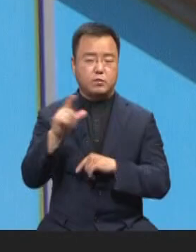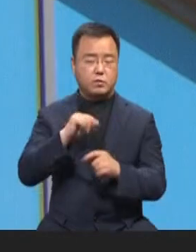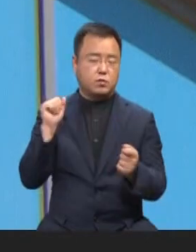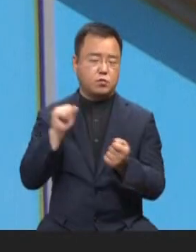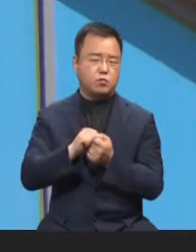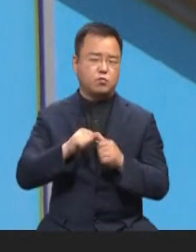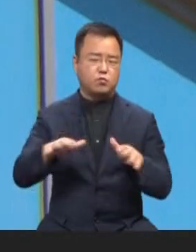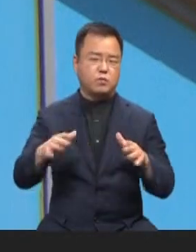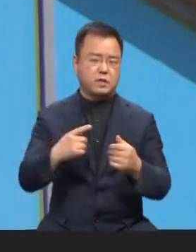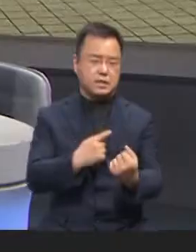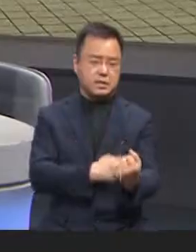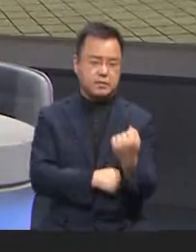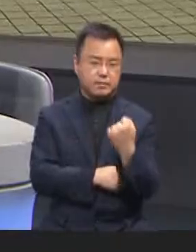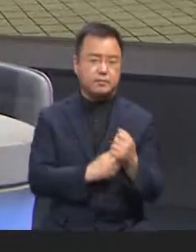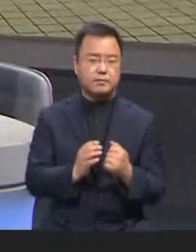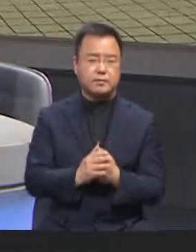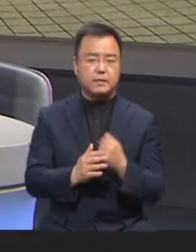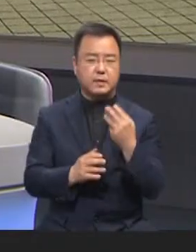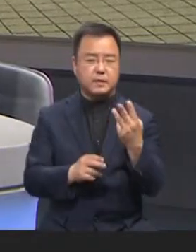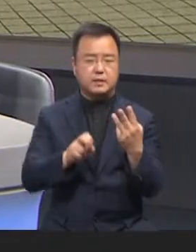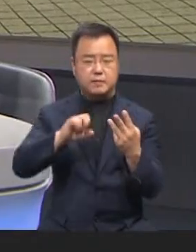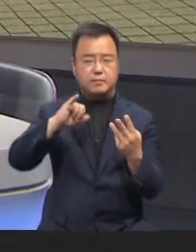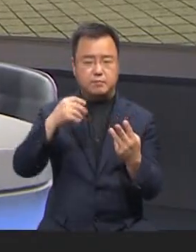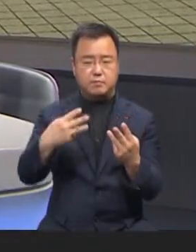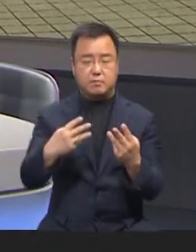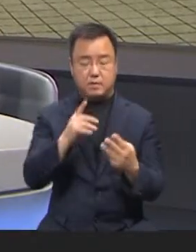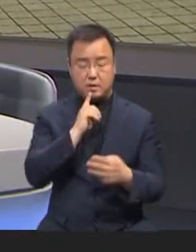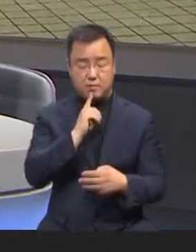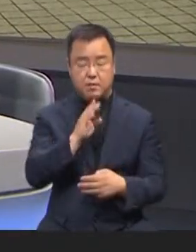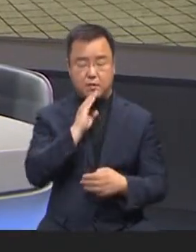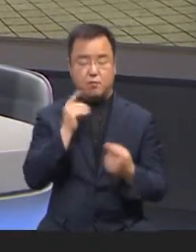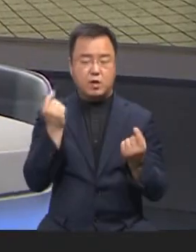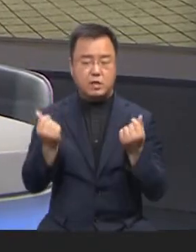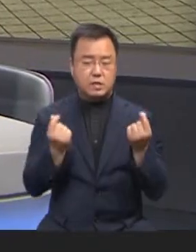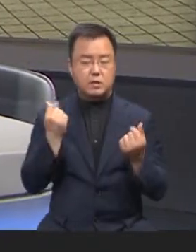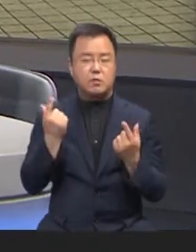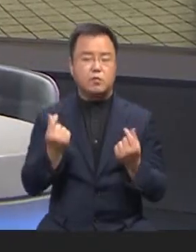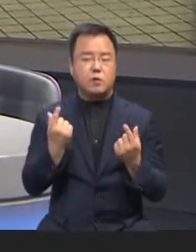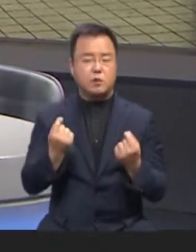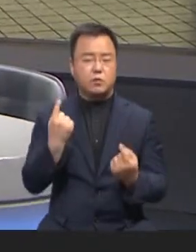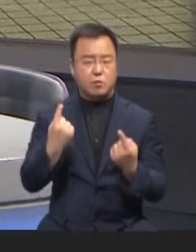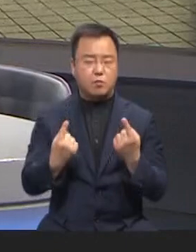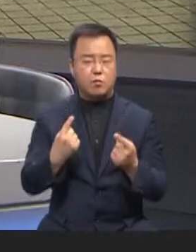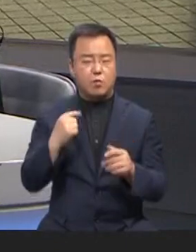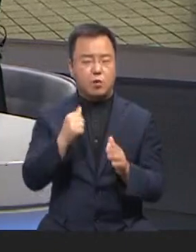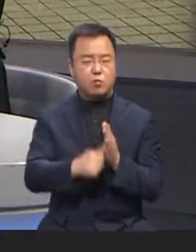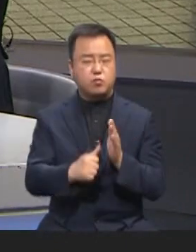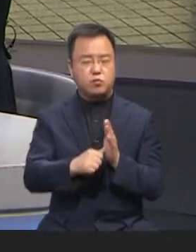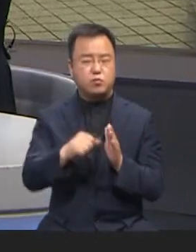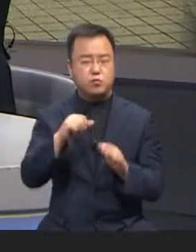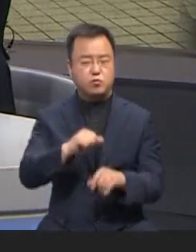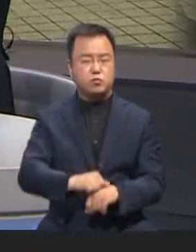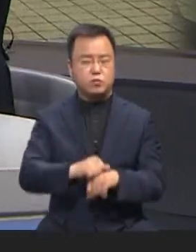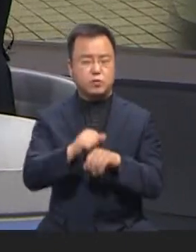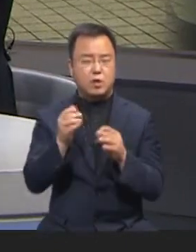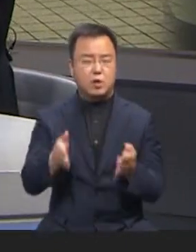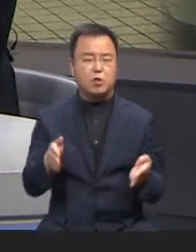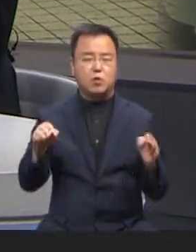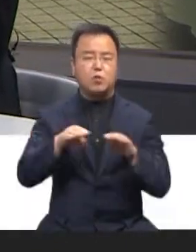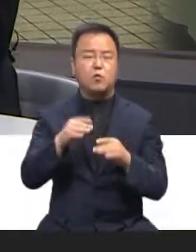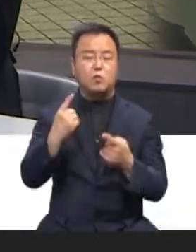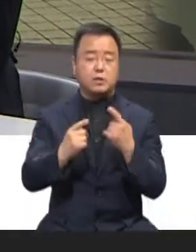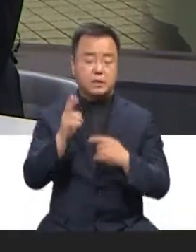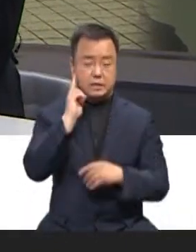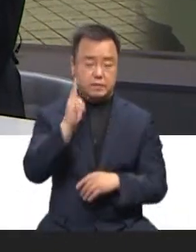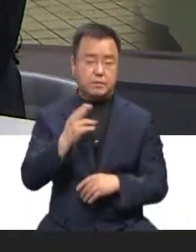빠릅니다 4 선물 이렇게 보니까 정말 그야말로 모 클럽 이라든가 물류 청구 보다 더 심각해질 수도 있다라는 생각이 드는데 그런 만큼